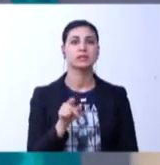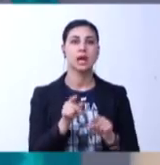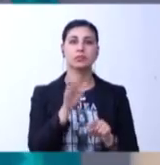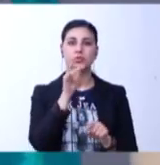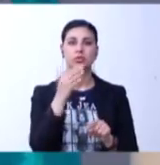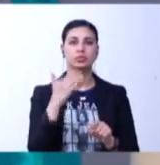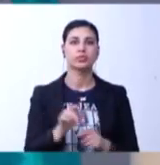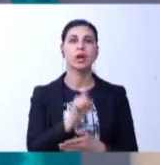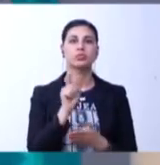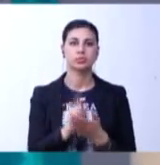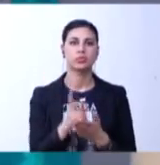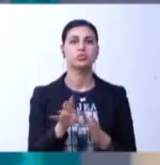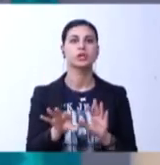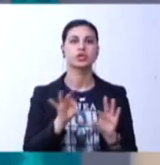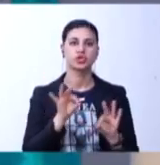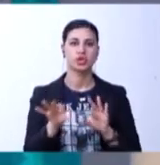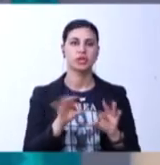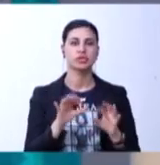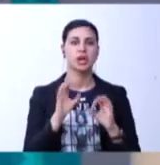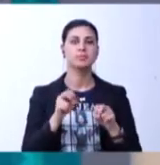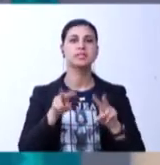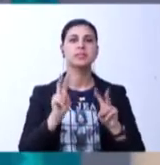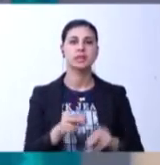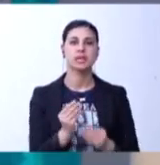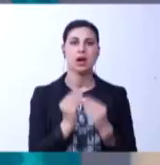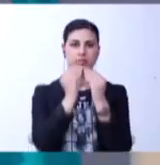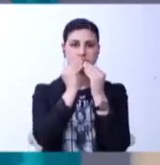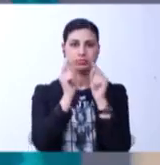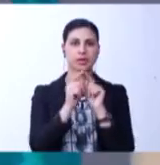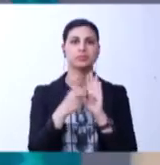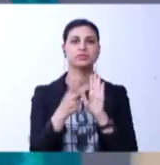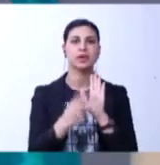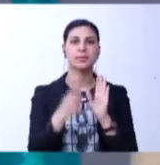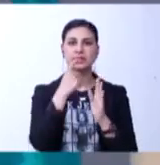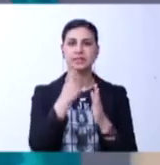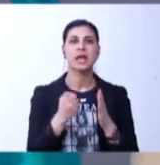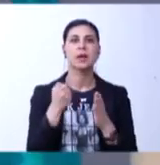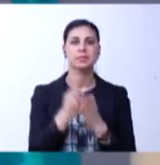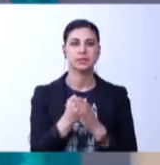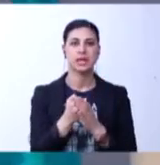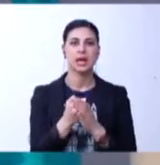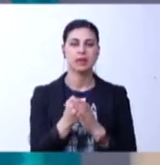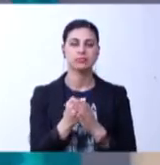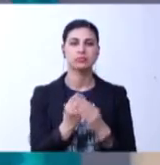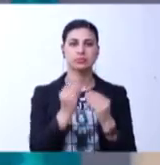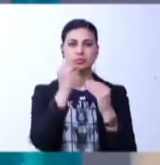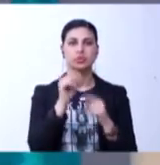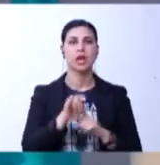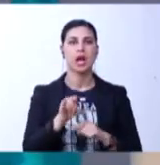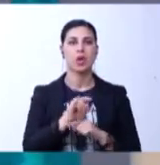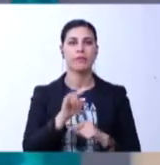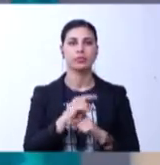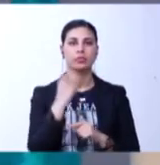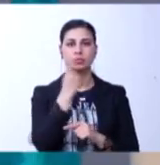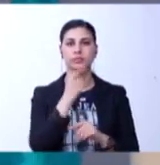უკვე აუცილებელია შეირჩეს კონსტრუქციები, რომელიც მას 18 წლამდე სანამ იმპლანტაცია იქნება შესაძლებელი შეივსოს